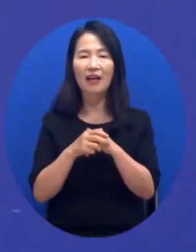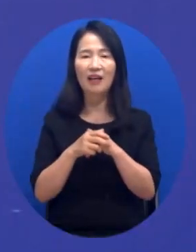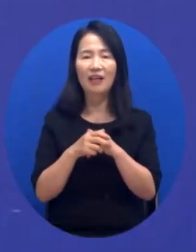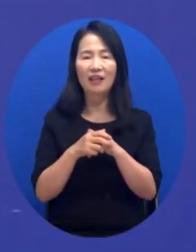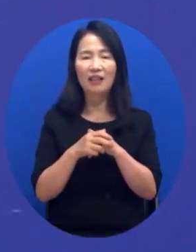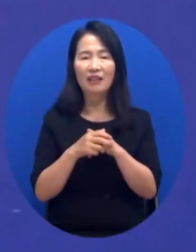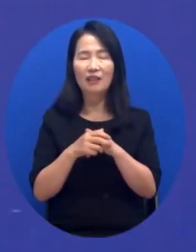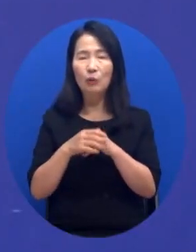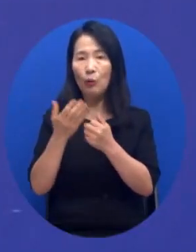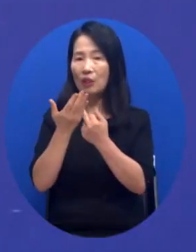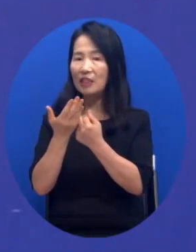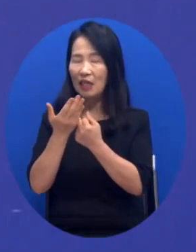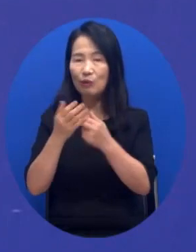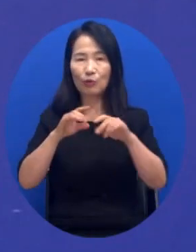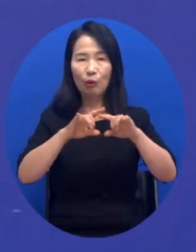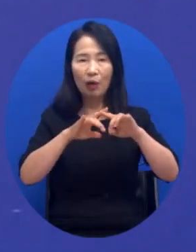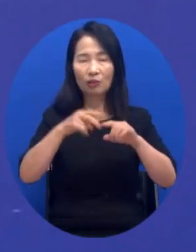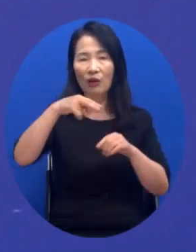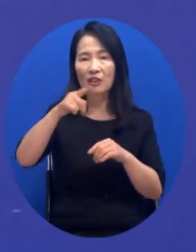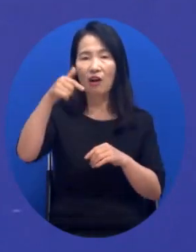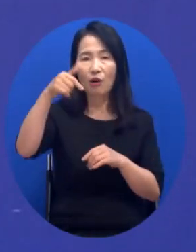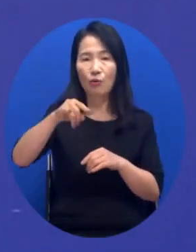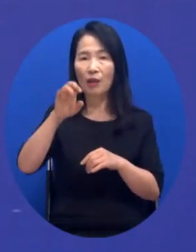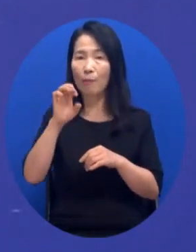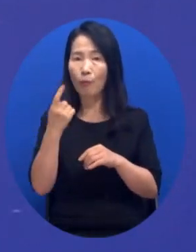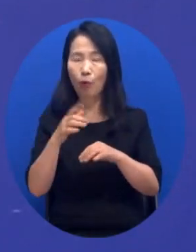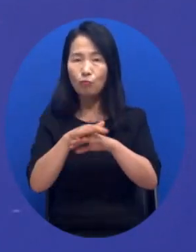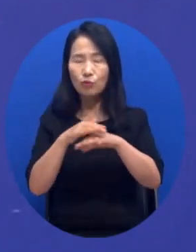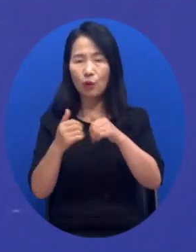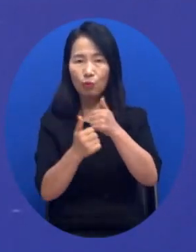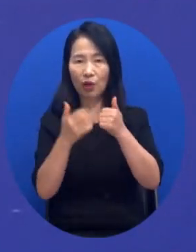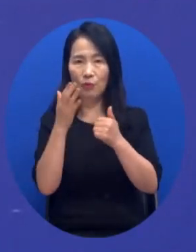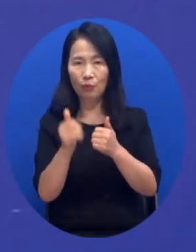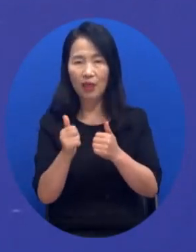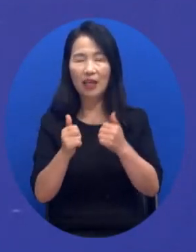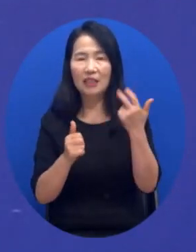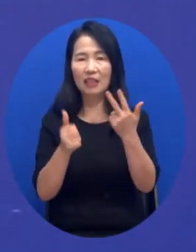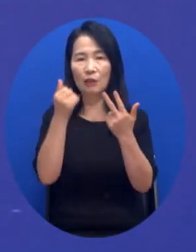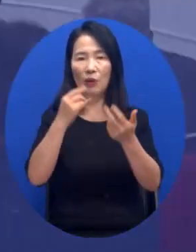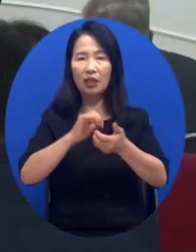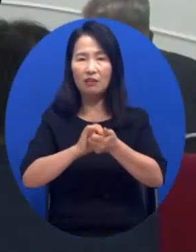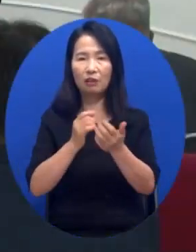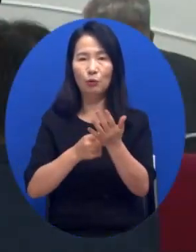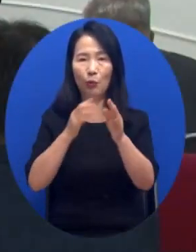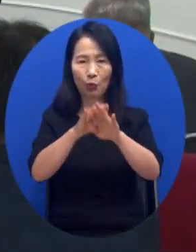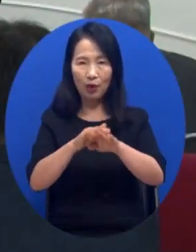CTS 제주방송 서귀포시 운영위원회가 7회 정기총회를 열었습니다.